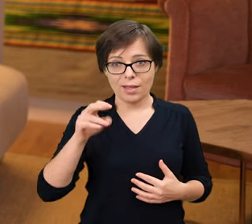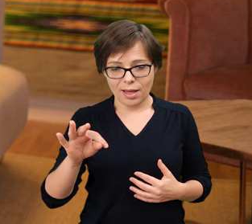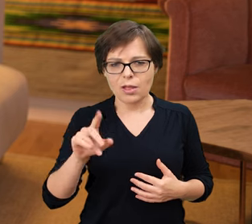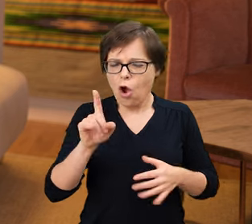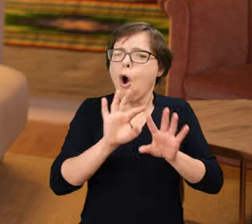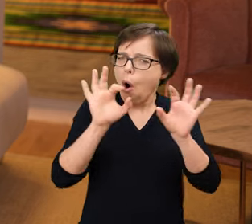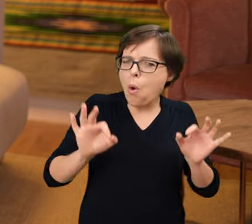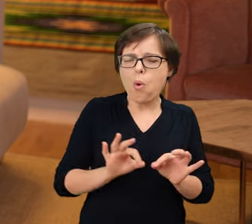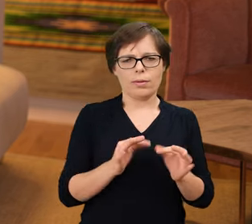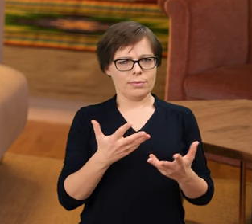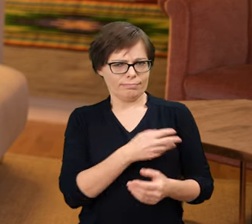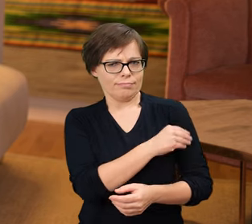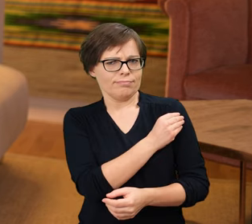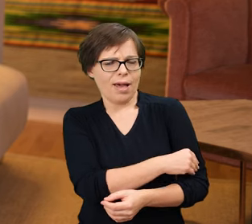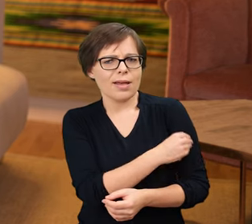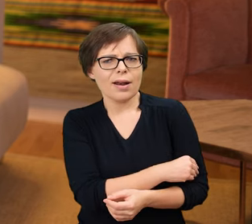a tak w ogóle tkaniny,